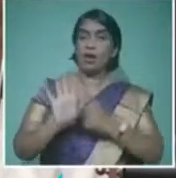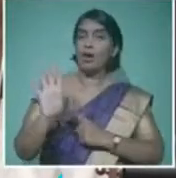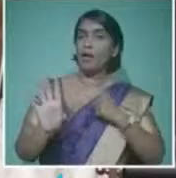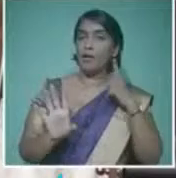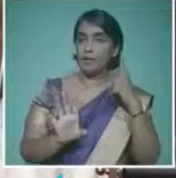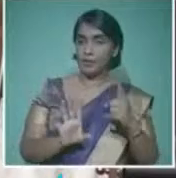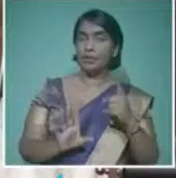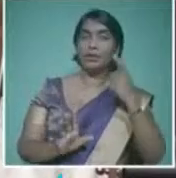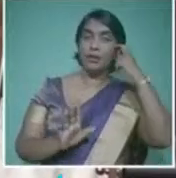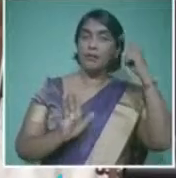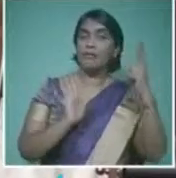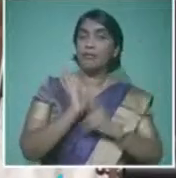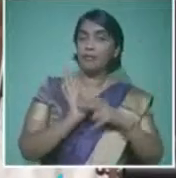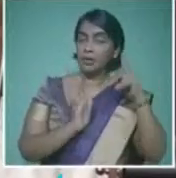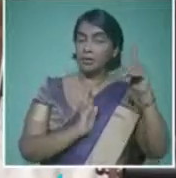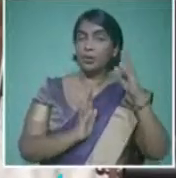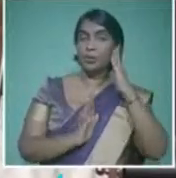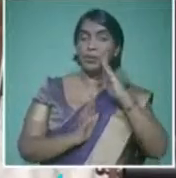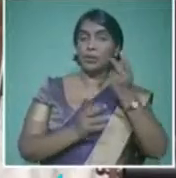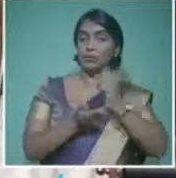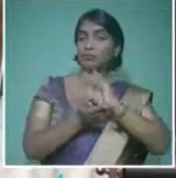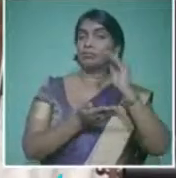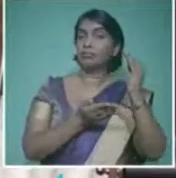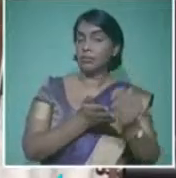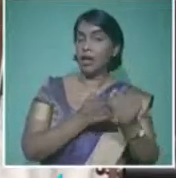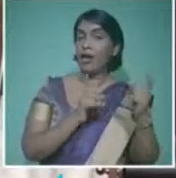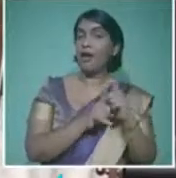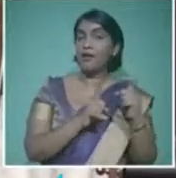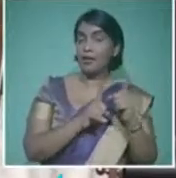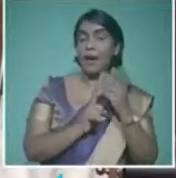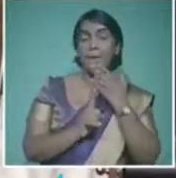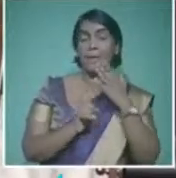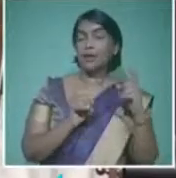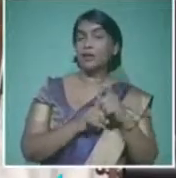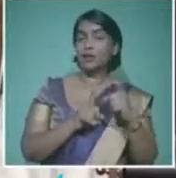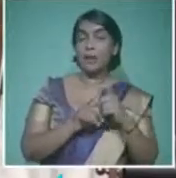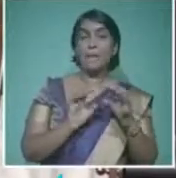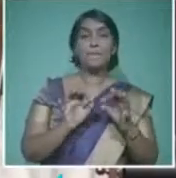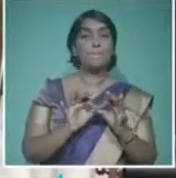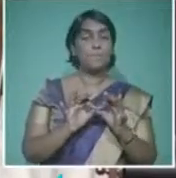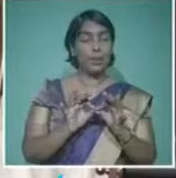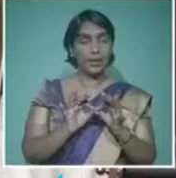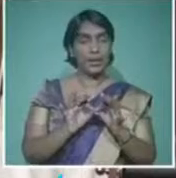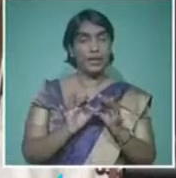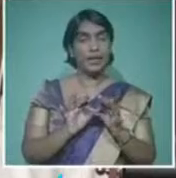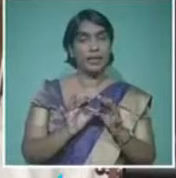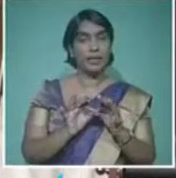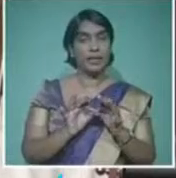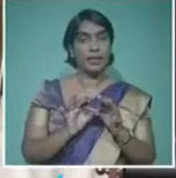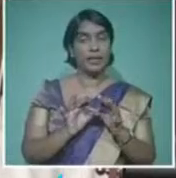වසරේදී වියට්නාමේ විදේශ සංචති ප්‍රමාණය එමරිකානු ඩොලර් බිලියන